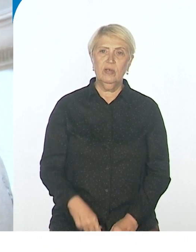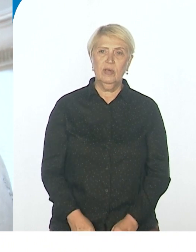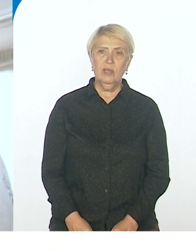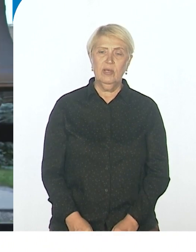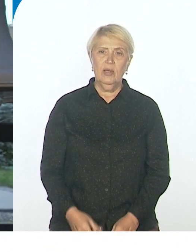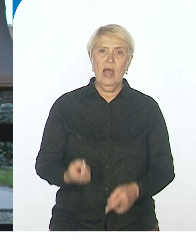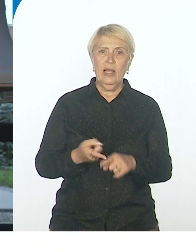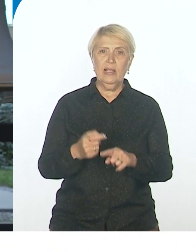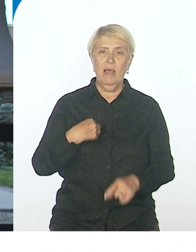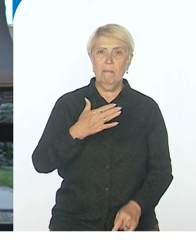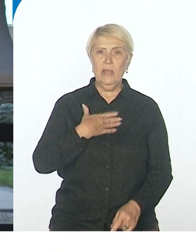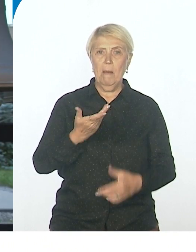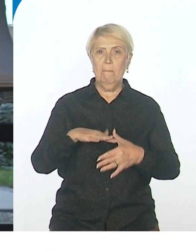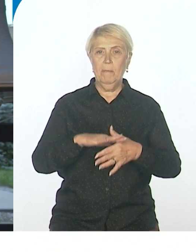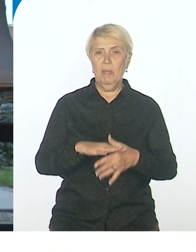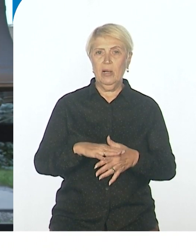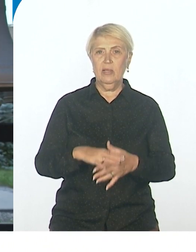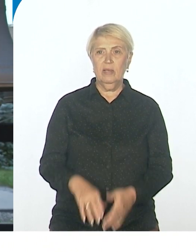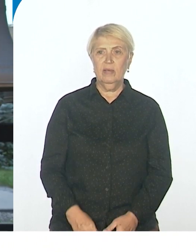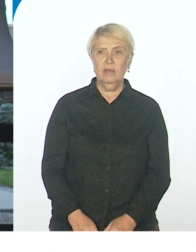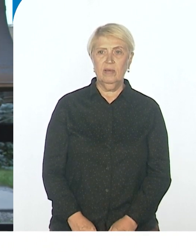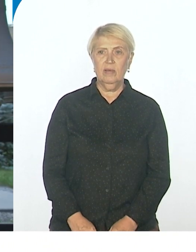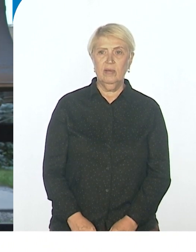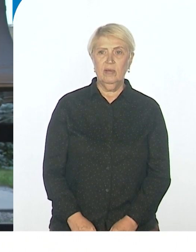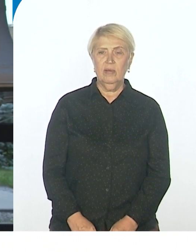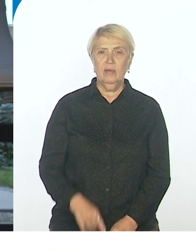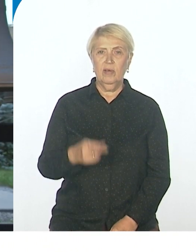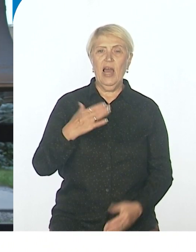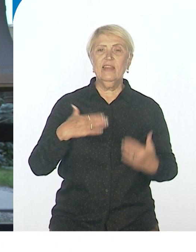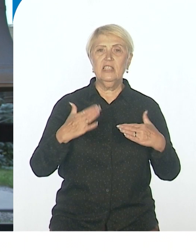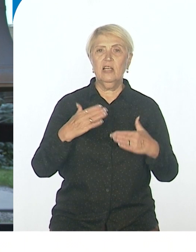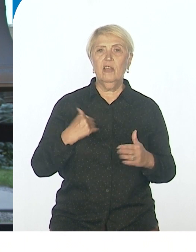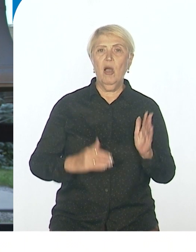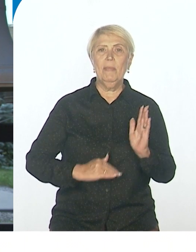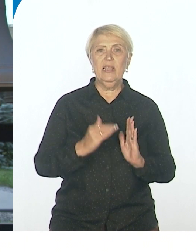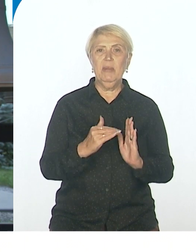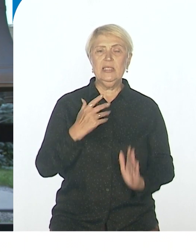Вера помогает времени течь быстрее. Она помогает настроению подниматься, когда